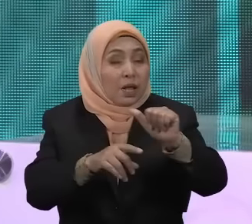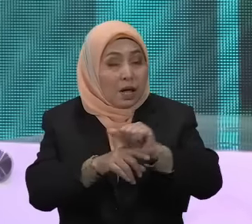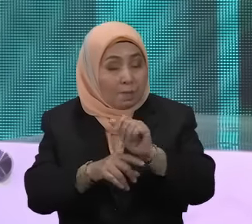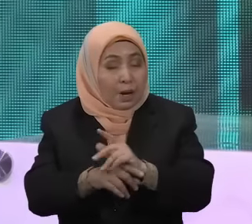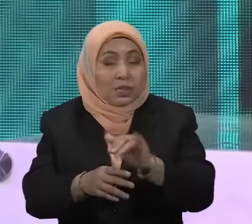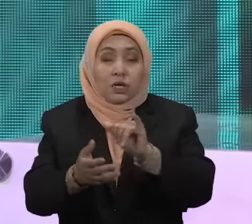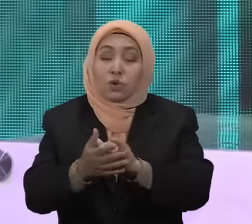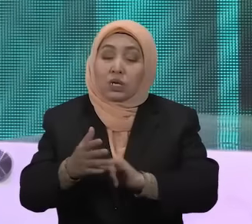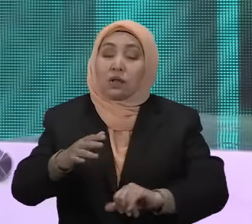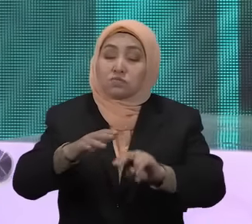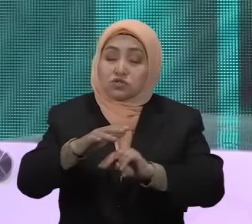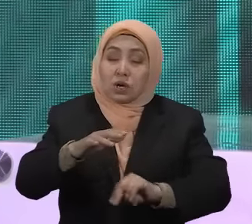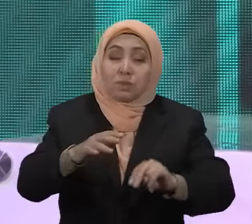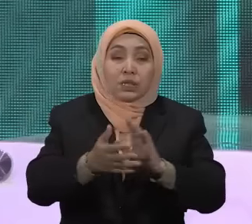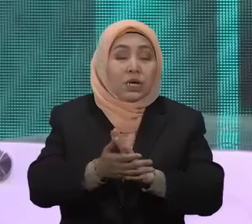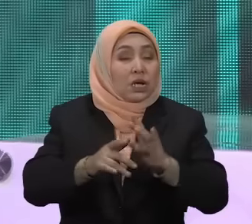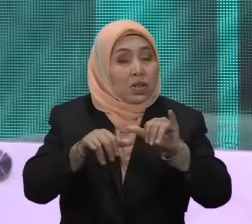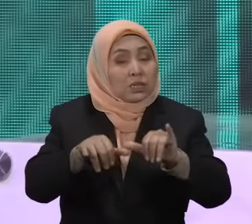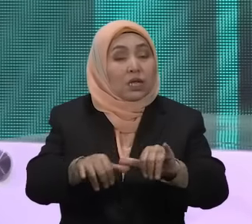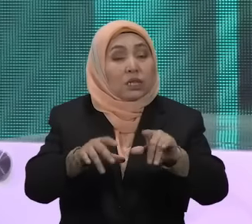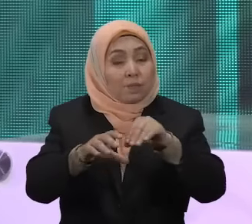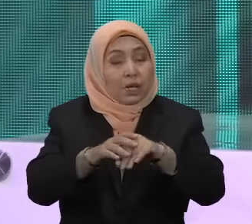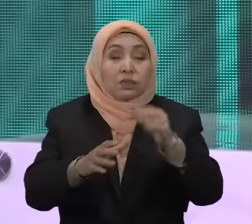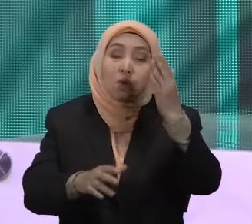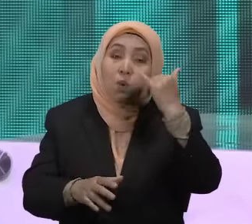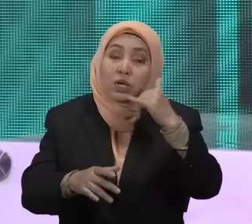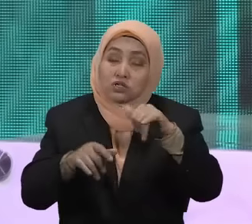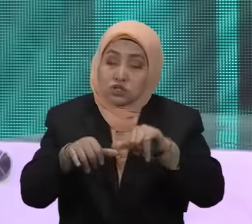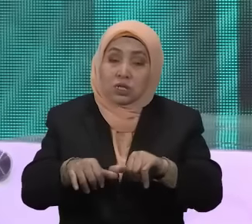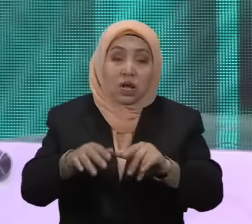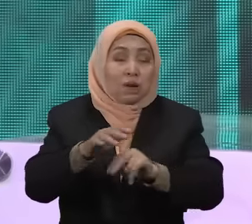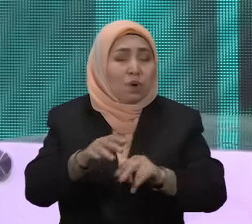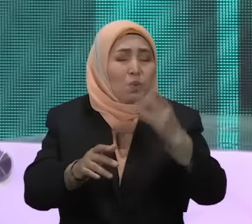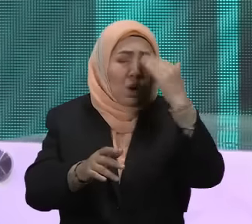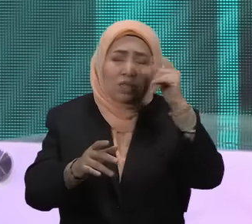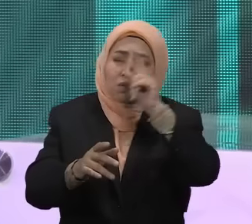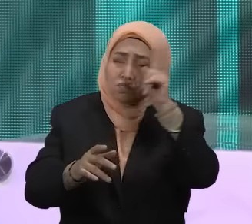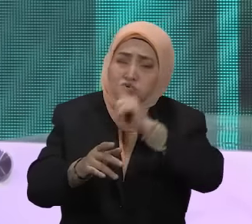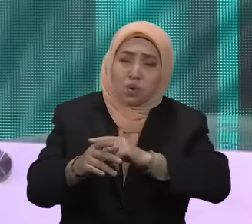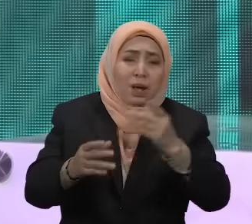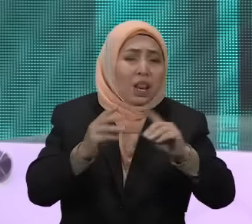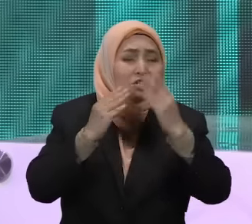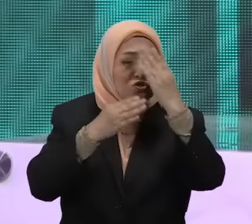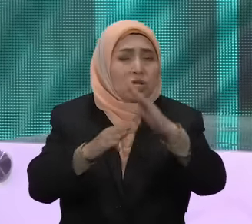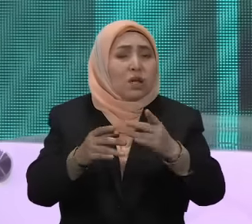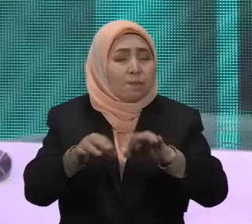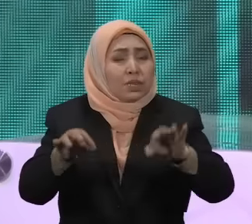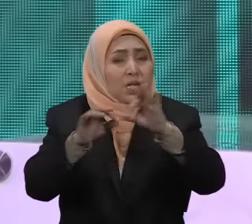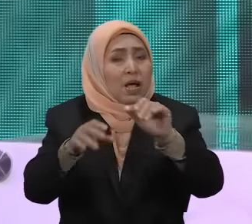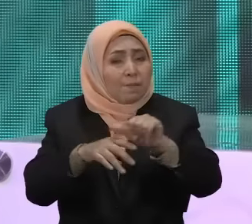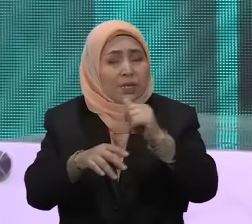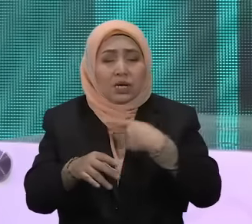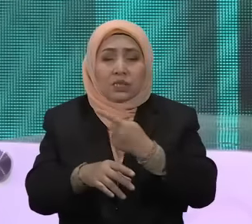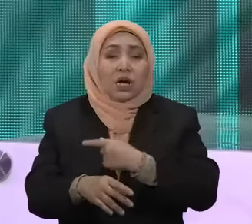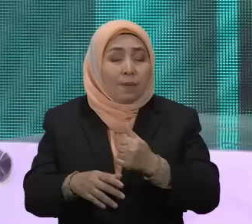wa finnarihum khalidun, mereka kekal di dalamnya. Mengapa dahsyat balasannya? Kerana yang penting amal kita